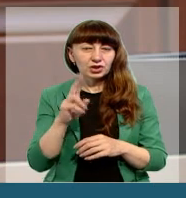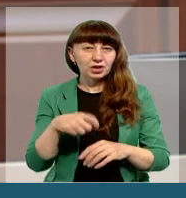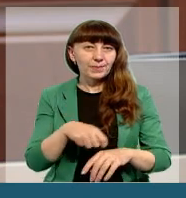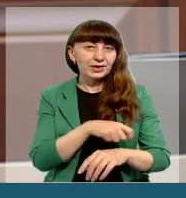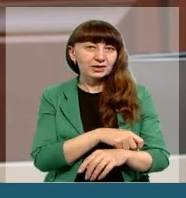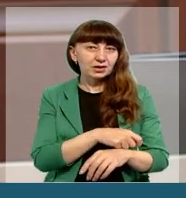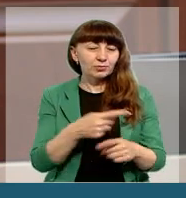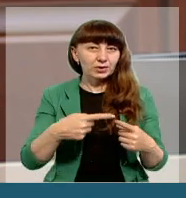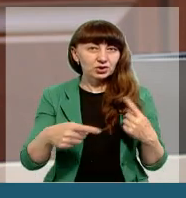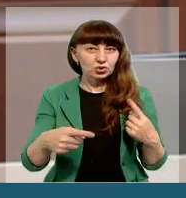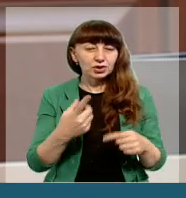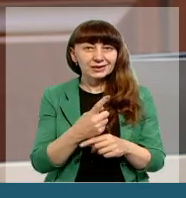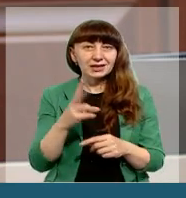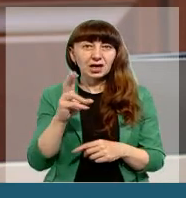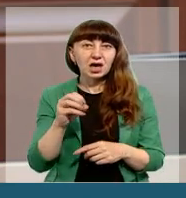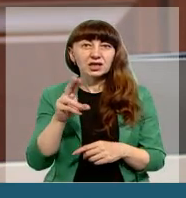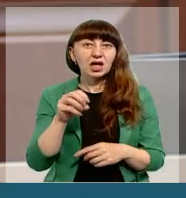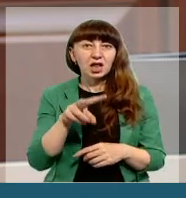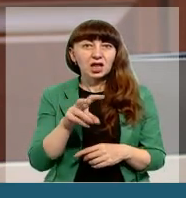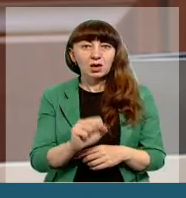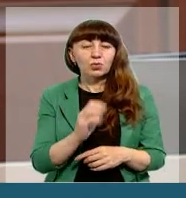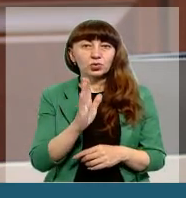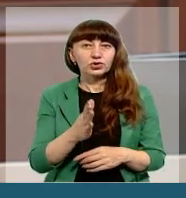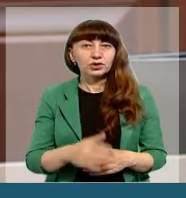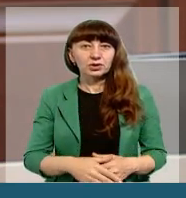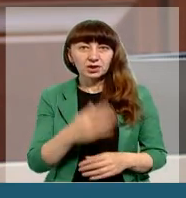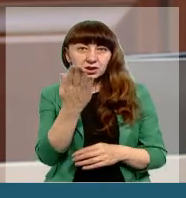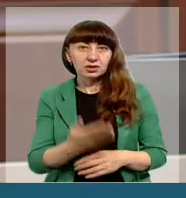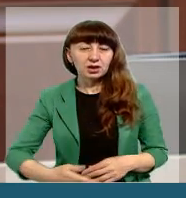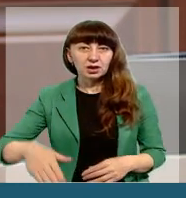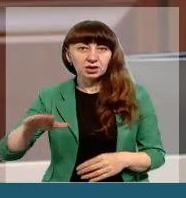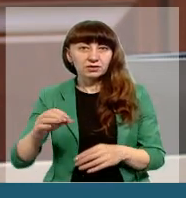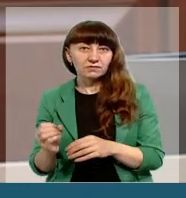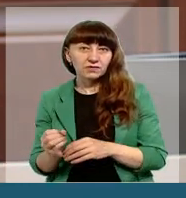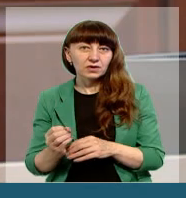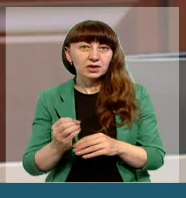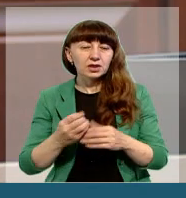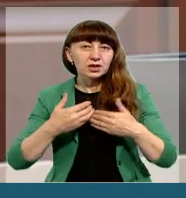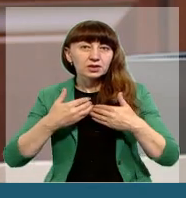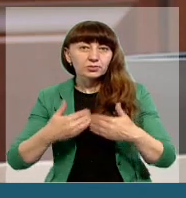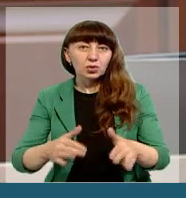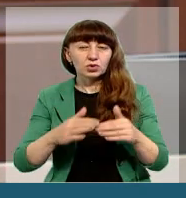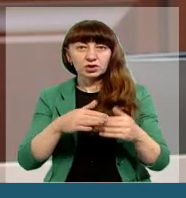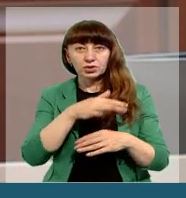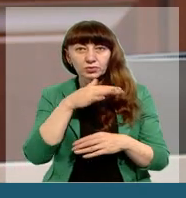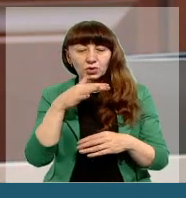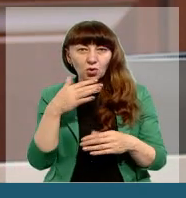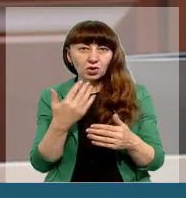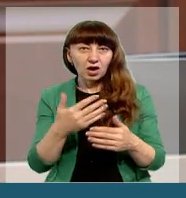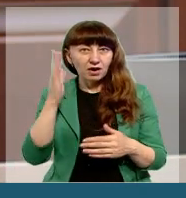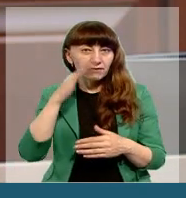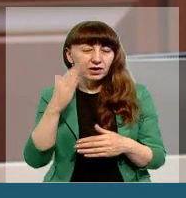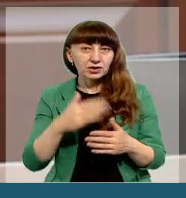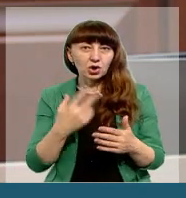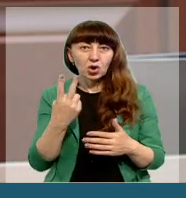километров протяженность этого канала составит, что позволит сбросить огромное количество, порядка от 250 до